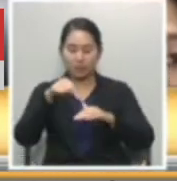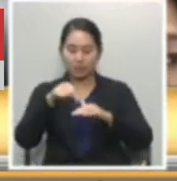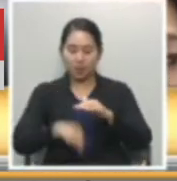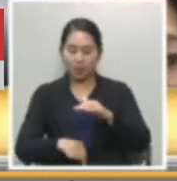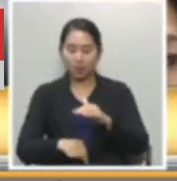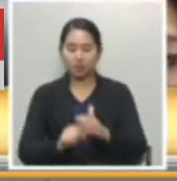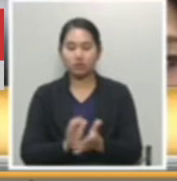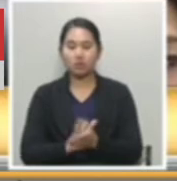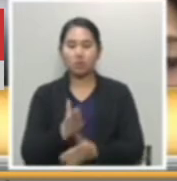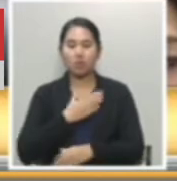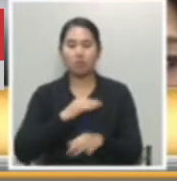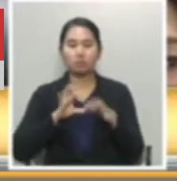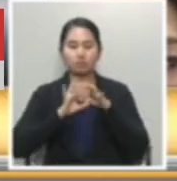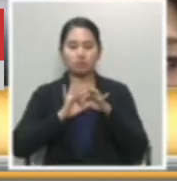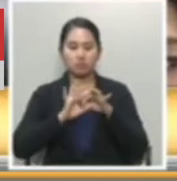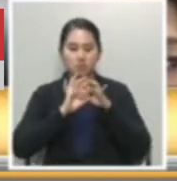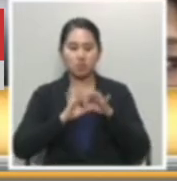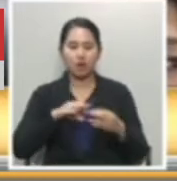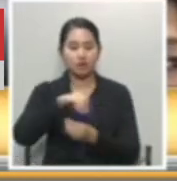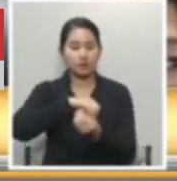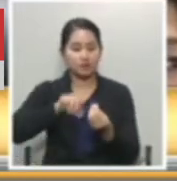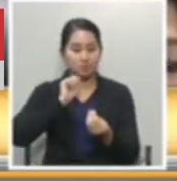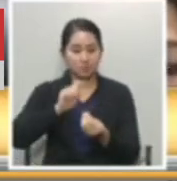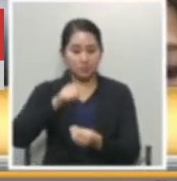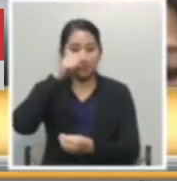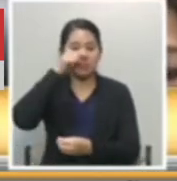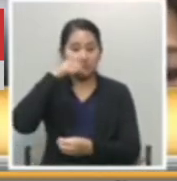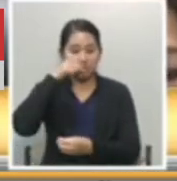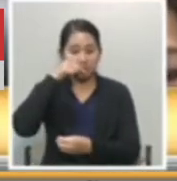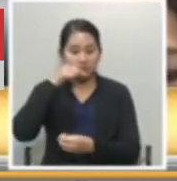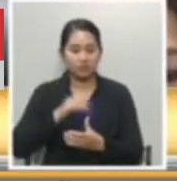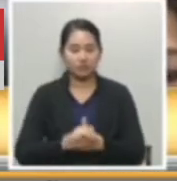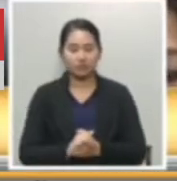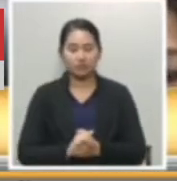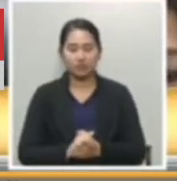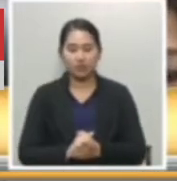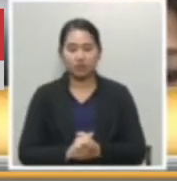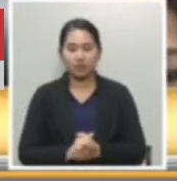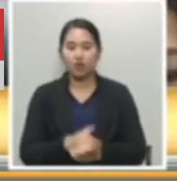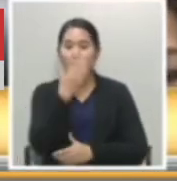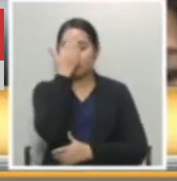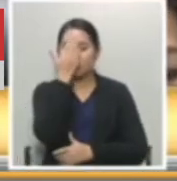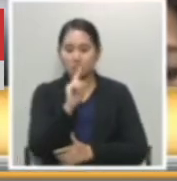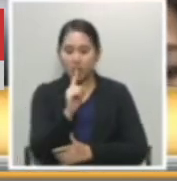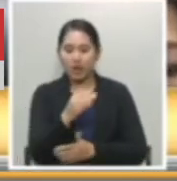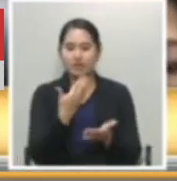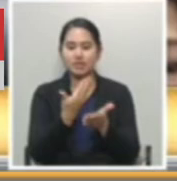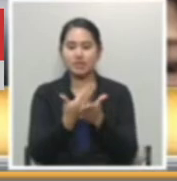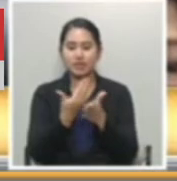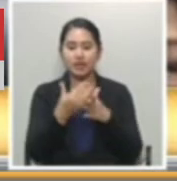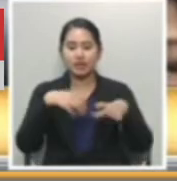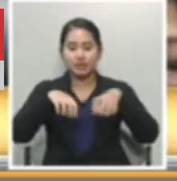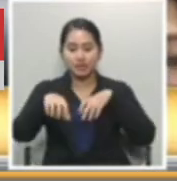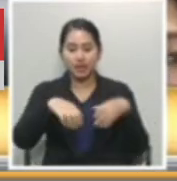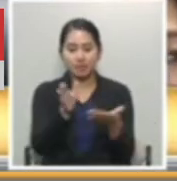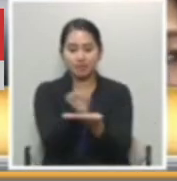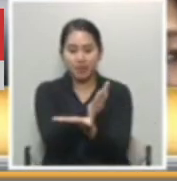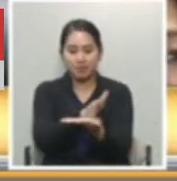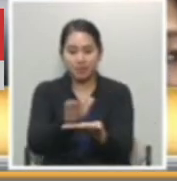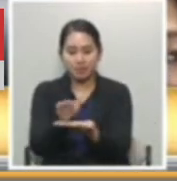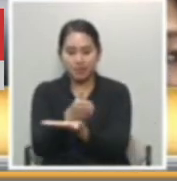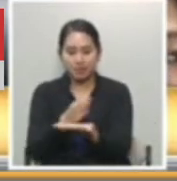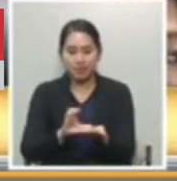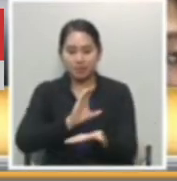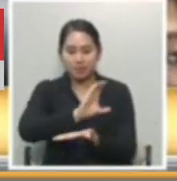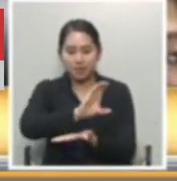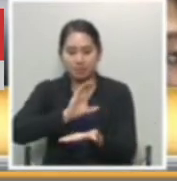ผมมีความเป็นห่วงเศรษฐกิจของประเทศครับเพราะการจัดสรรงบประมาณต้องการเปลี่ยนท่านประธาน